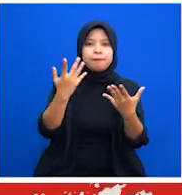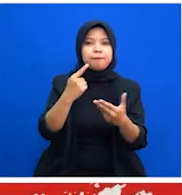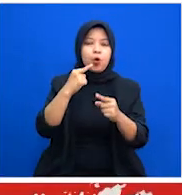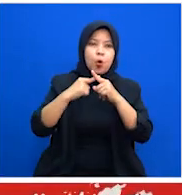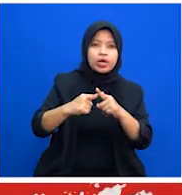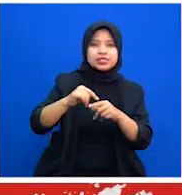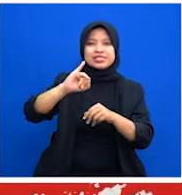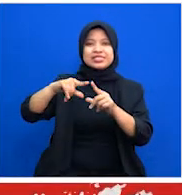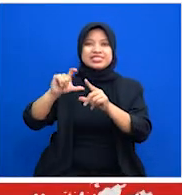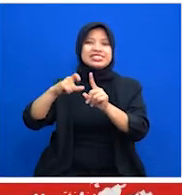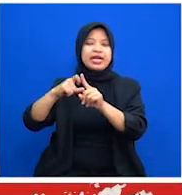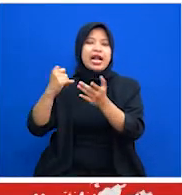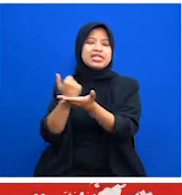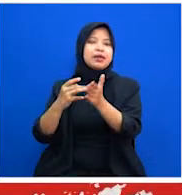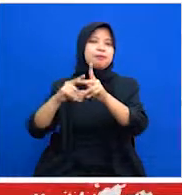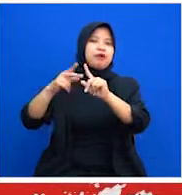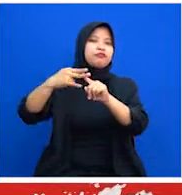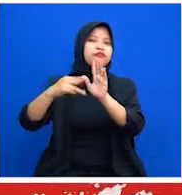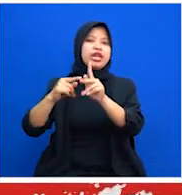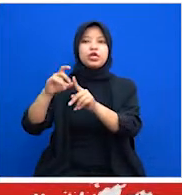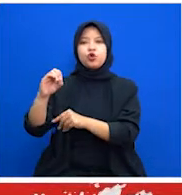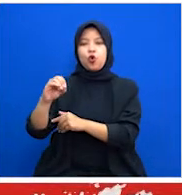Bang Jack Diary mavindo